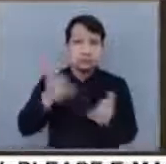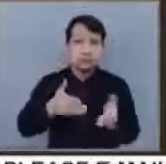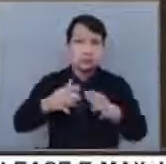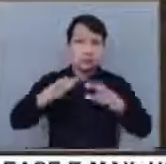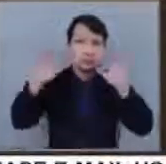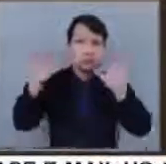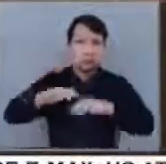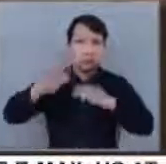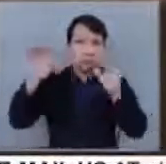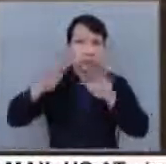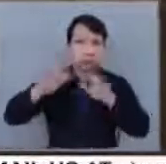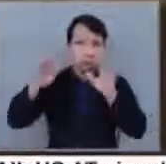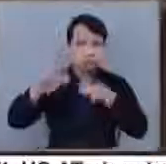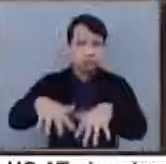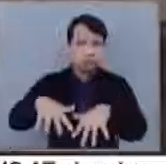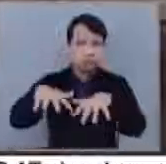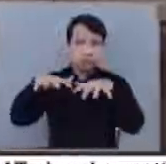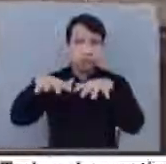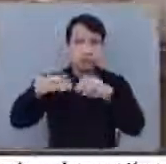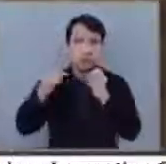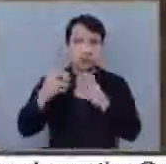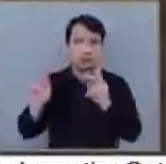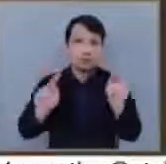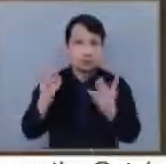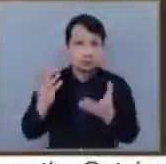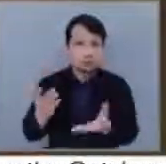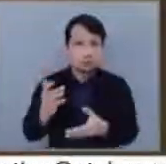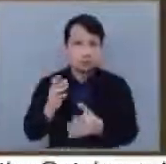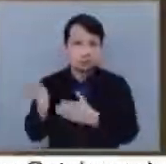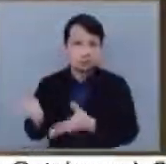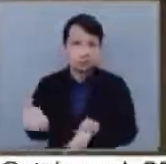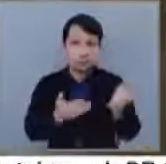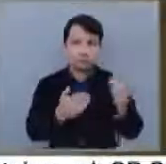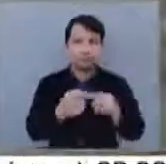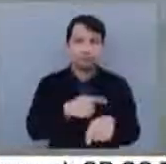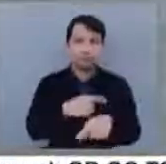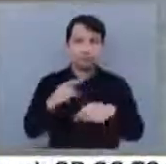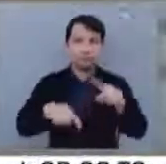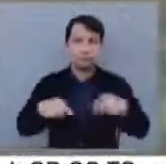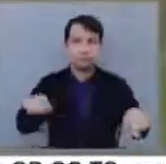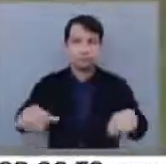ulan. Libo-libong residente rin ang inilikas mula sa iba't ibang lugar.